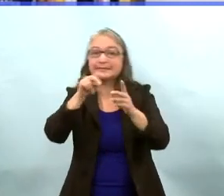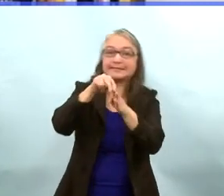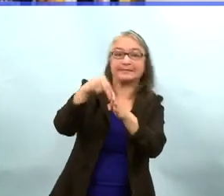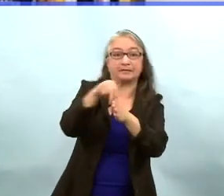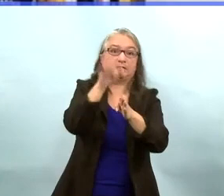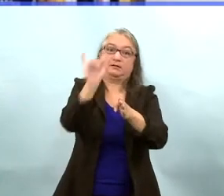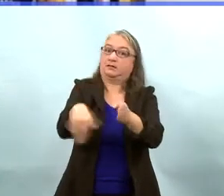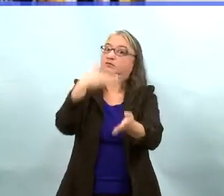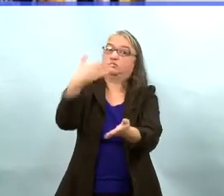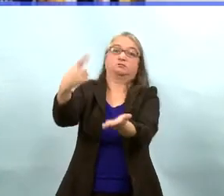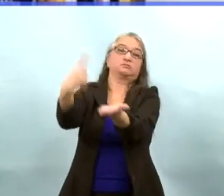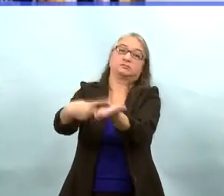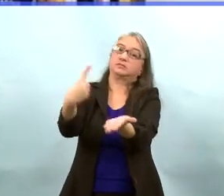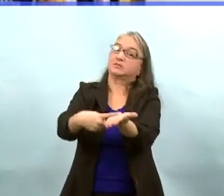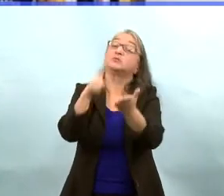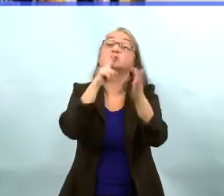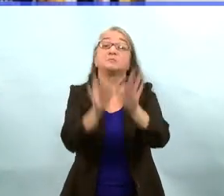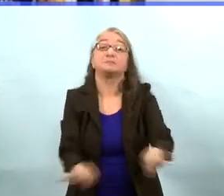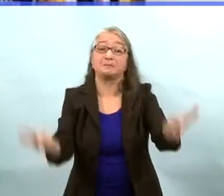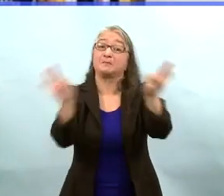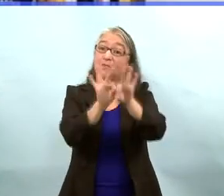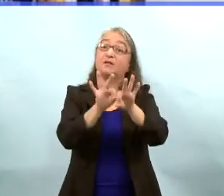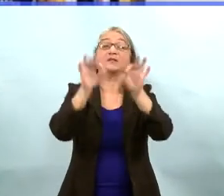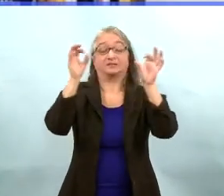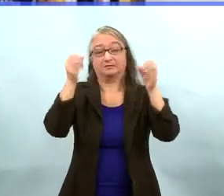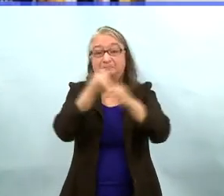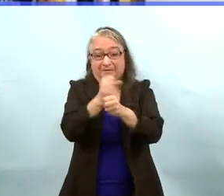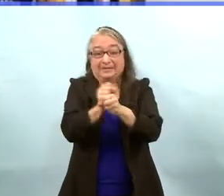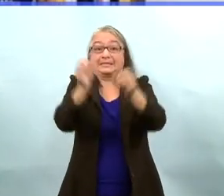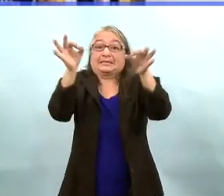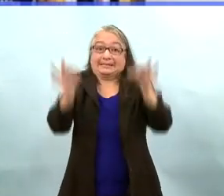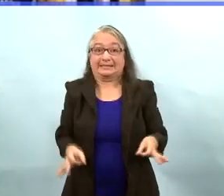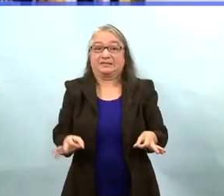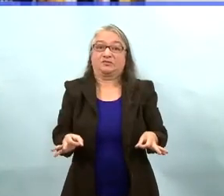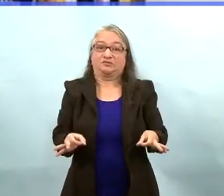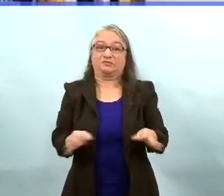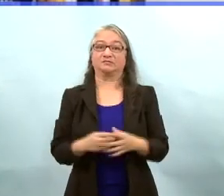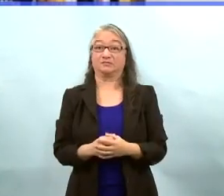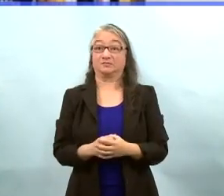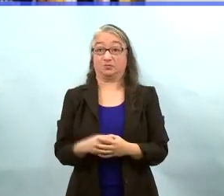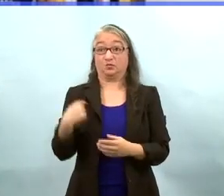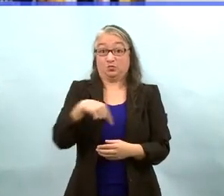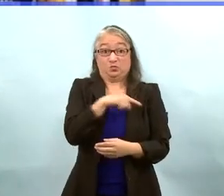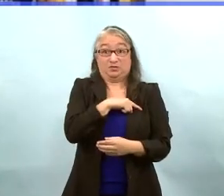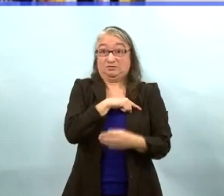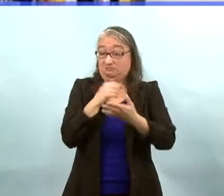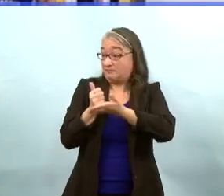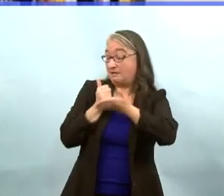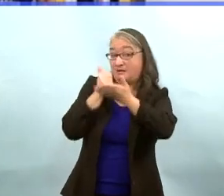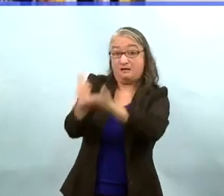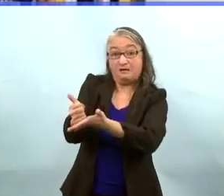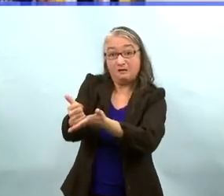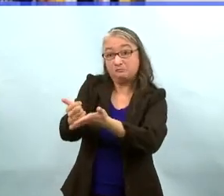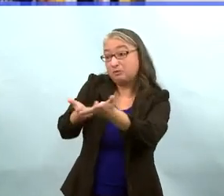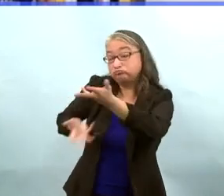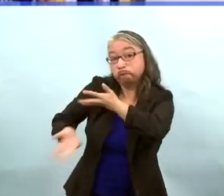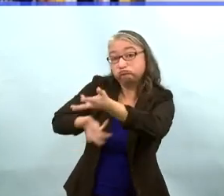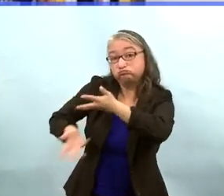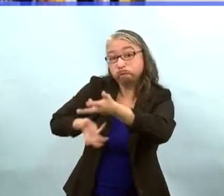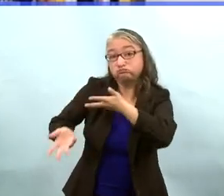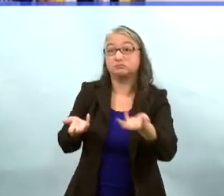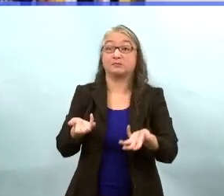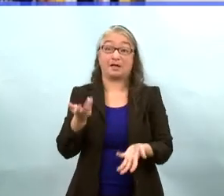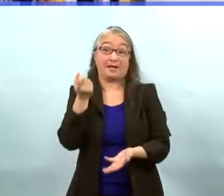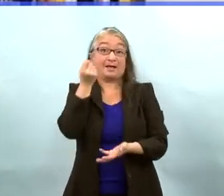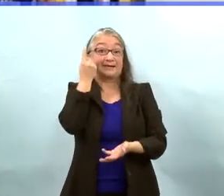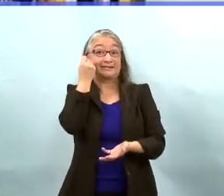décision importante et on veut fournir les meilleurs renseignements possibles pour aider ces personnes à prendre ces décisions. Ce que l'on a vu dans les